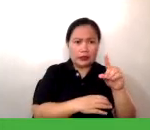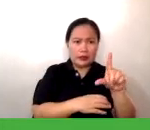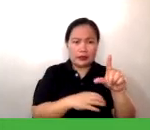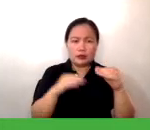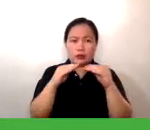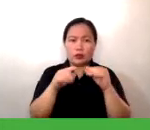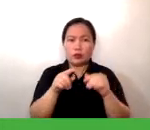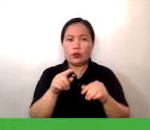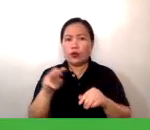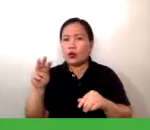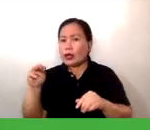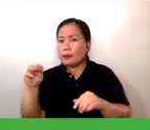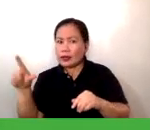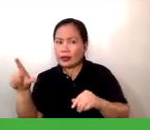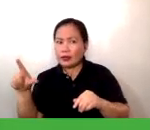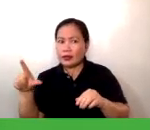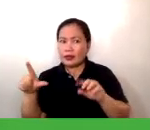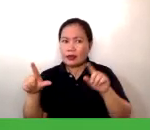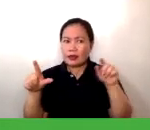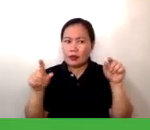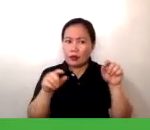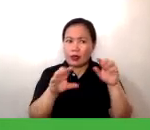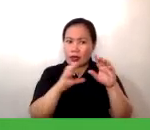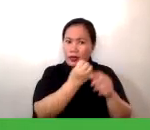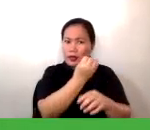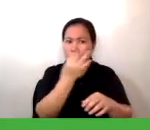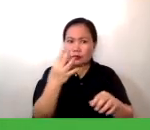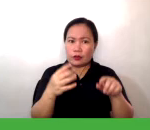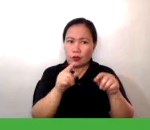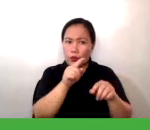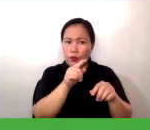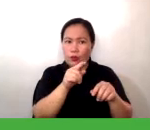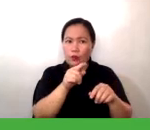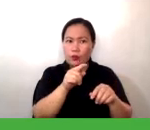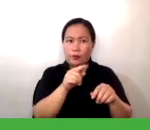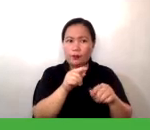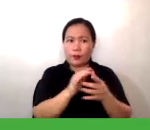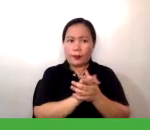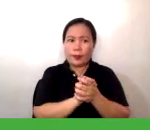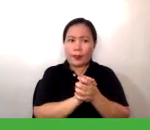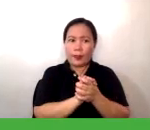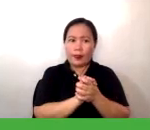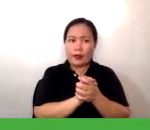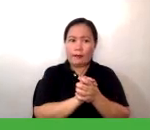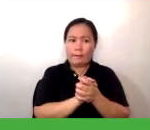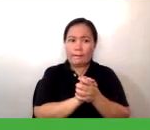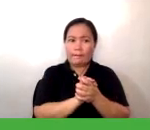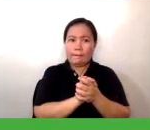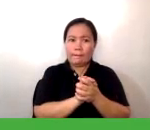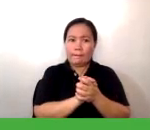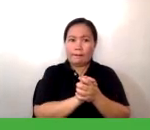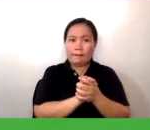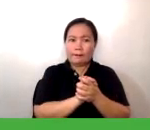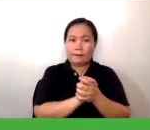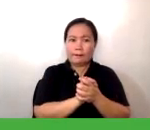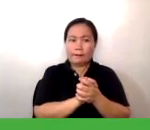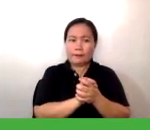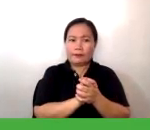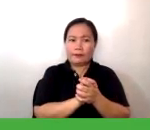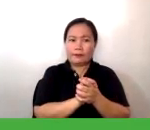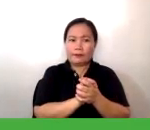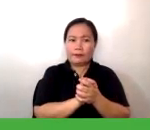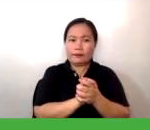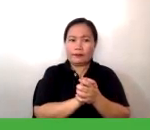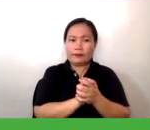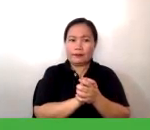naman dito hanggang milliliters. So, bilang tayo, 1, dito pala, deciliters pala